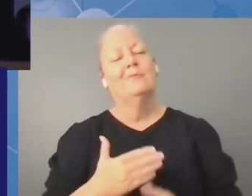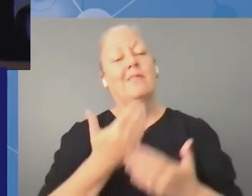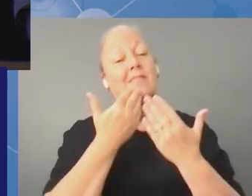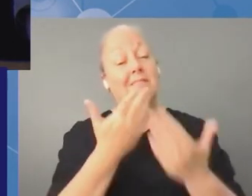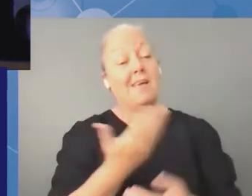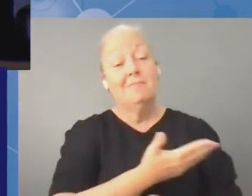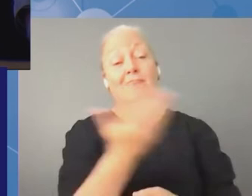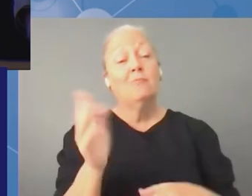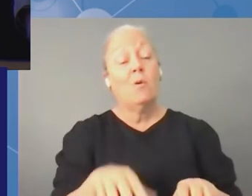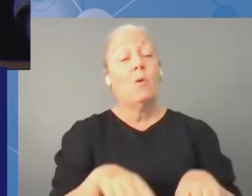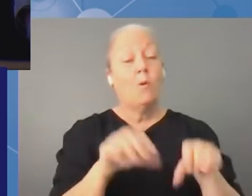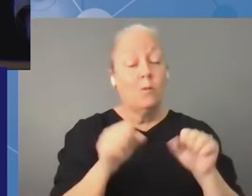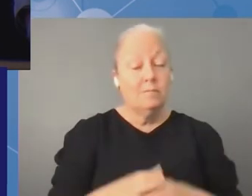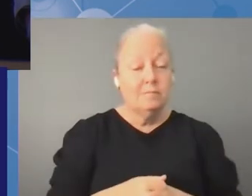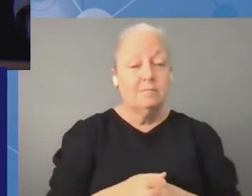المنظمين